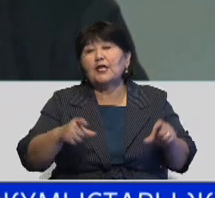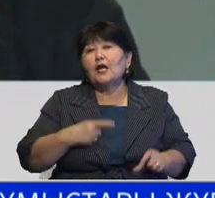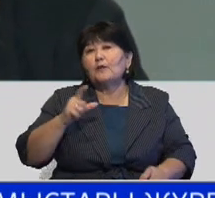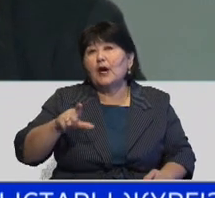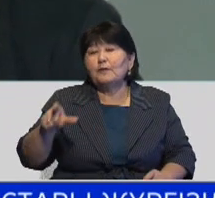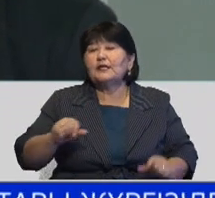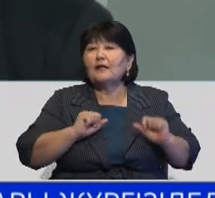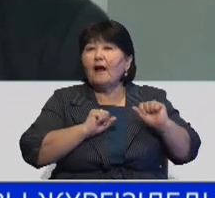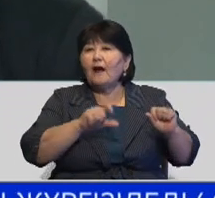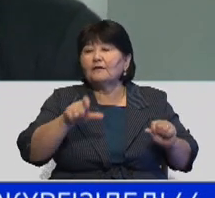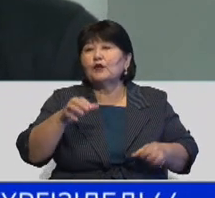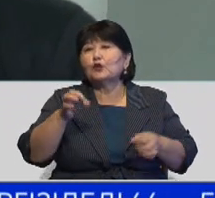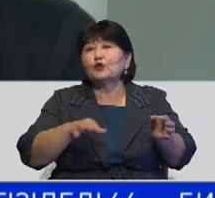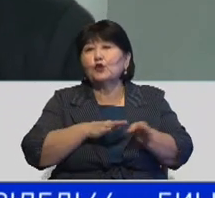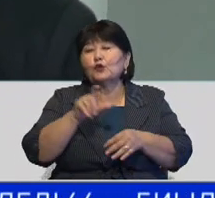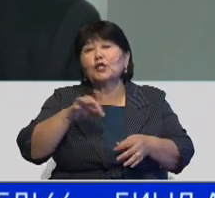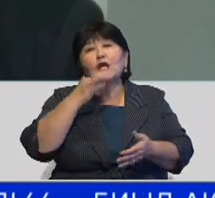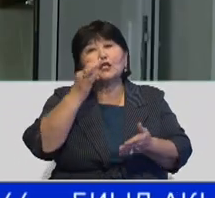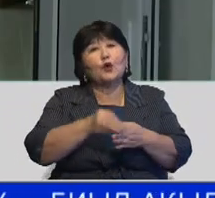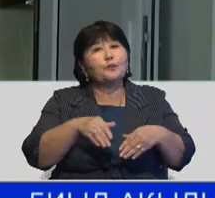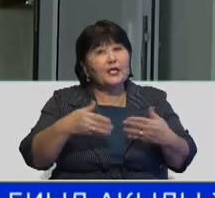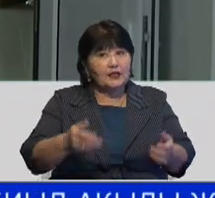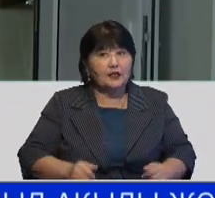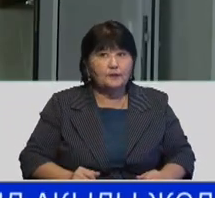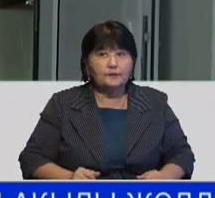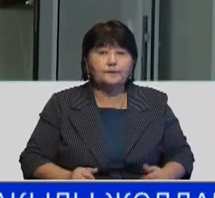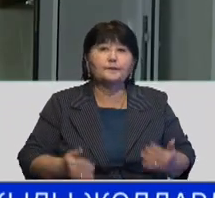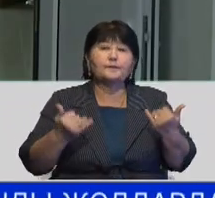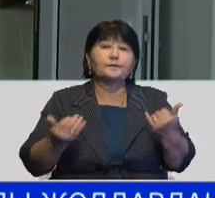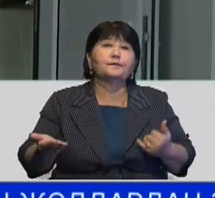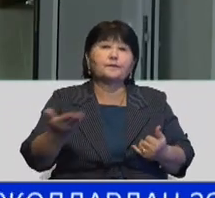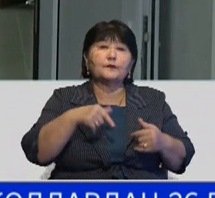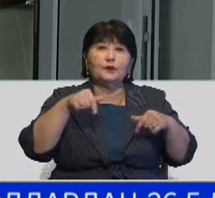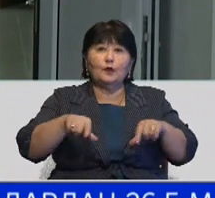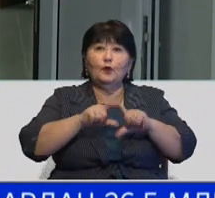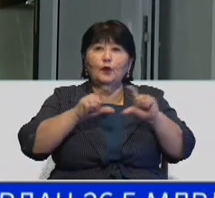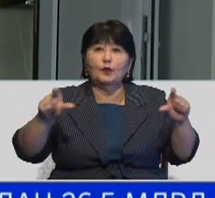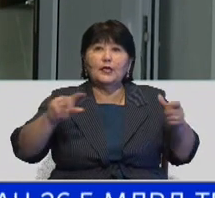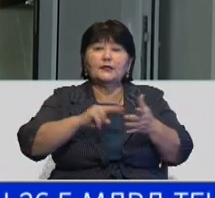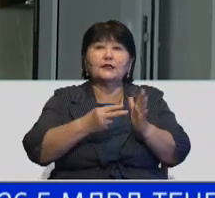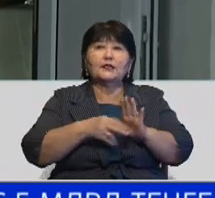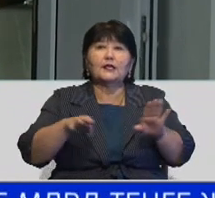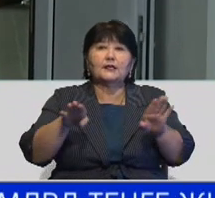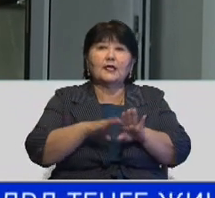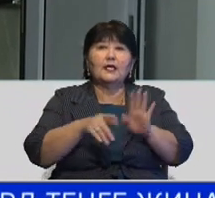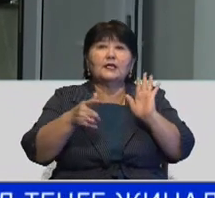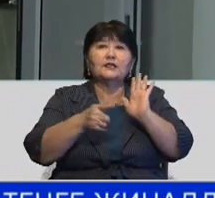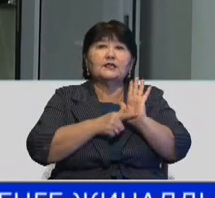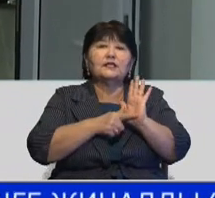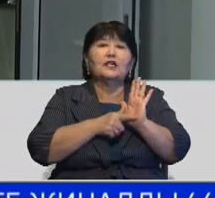мамандары, адвокаттармен, сот орындаушылармен жауаптар берілді. Бүгін біздің орталығымызда стандартқа сәйкес 7